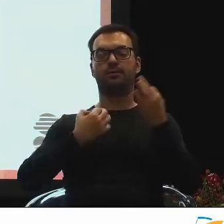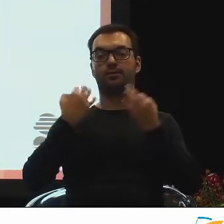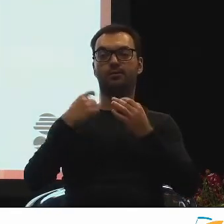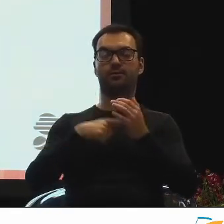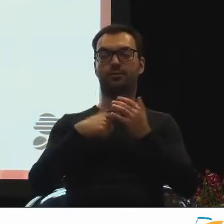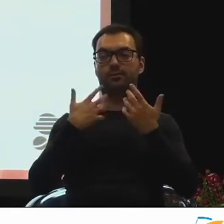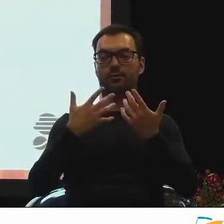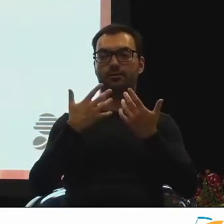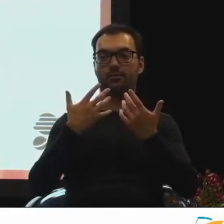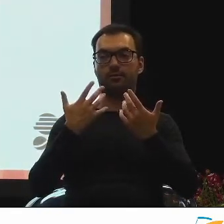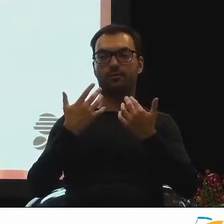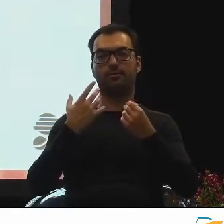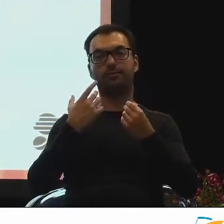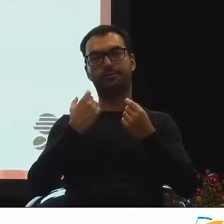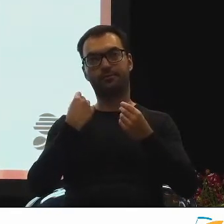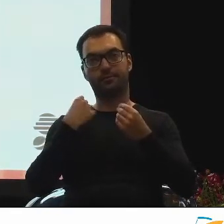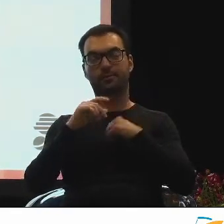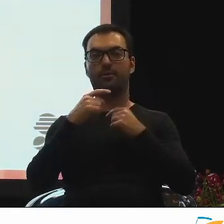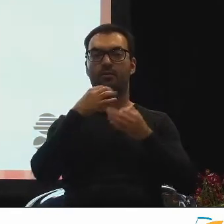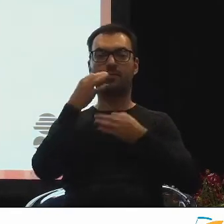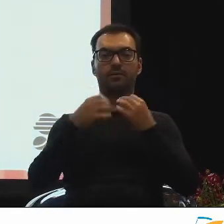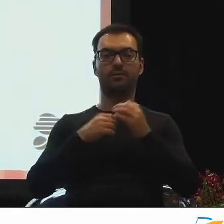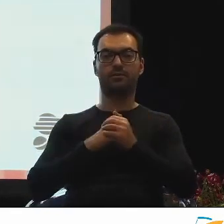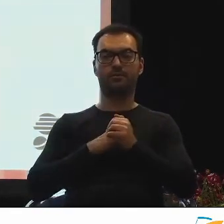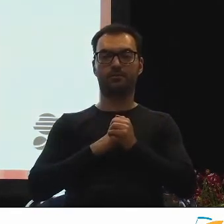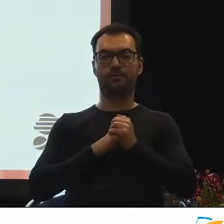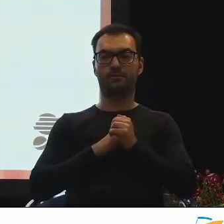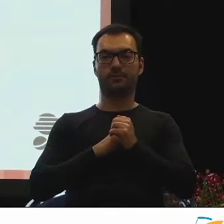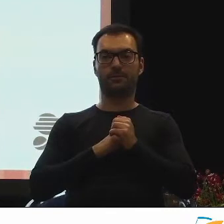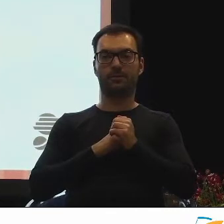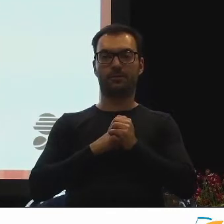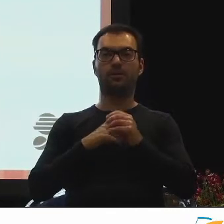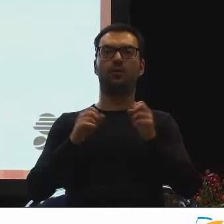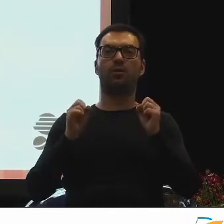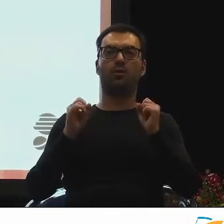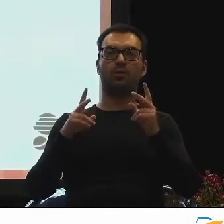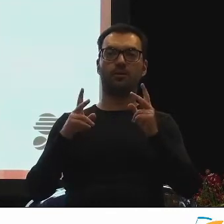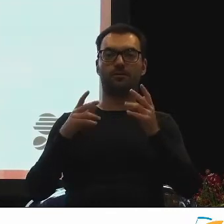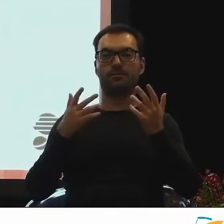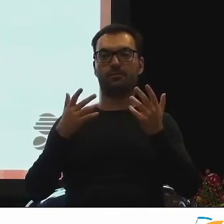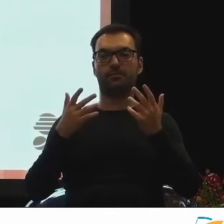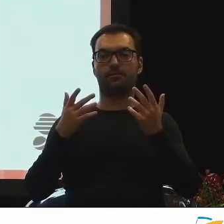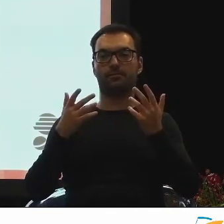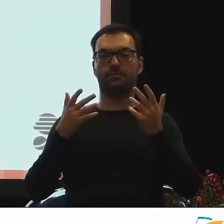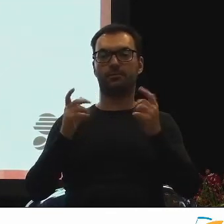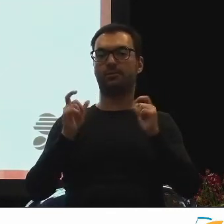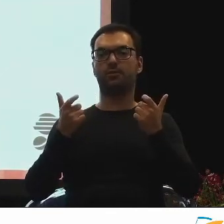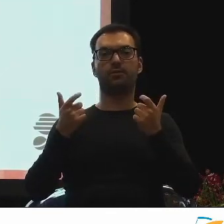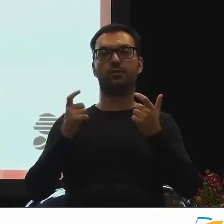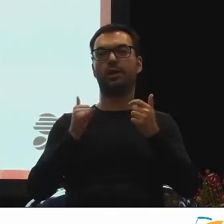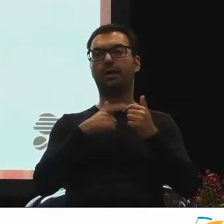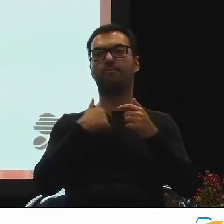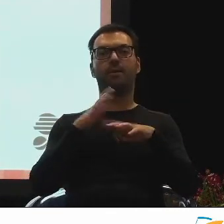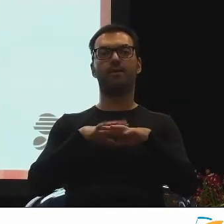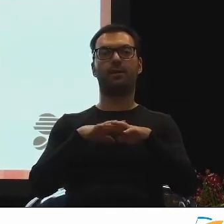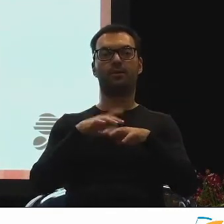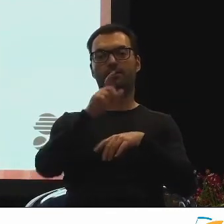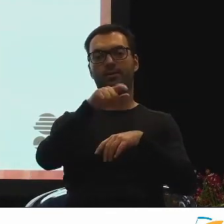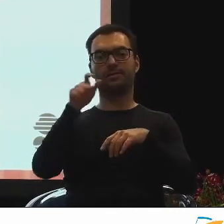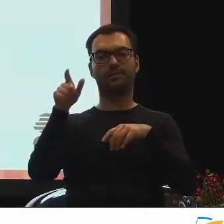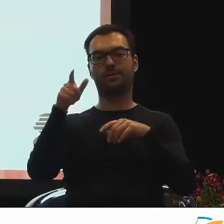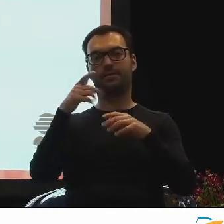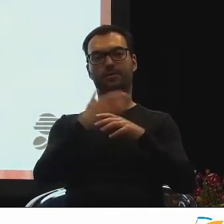zastanawiamy się, i tutaj chciałbym o tym jeszcze też powiedzieć, nad tym, no dobrze, ale to w takiej sytuacji, jak my mamy podchodzić do tych,